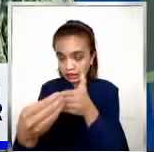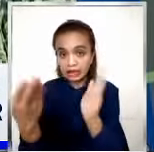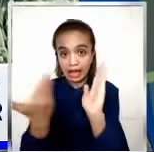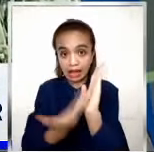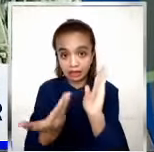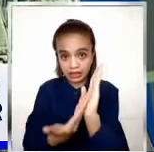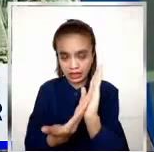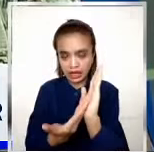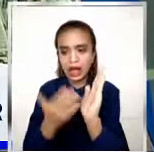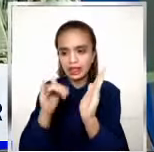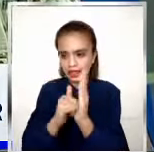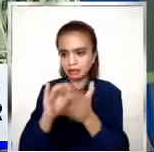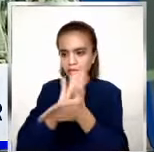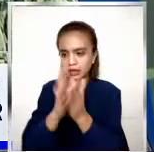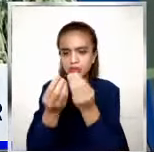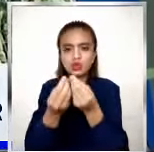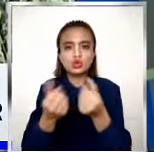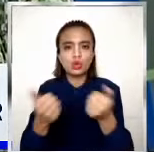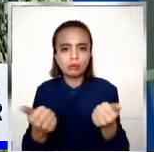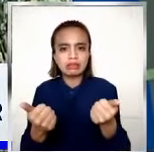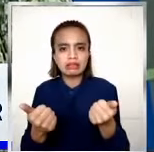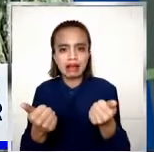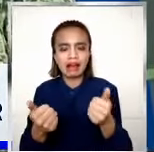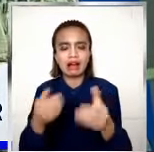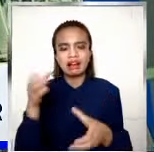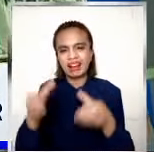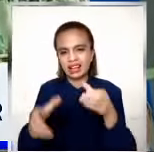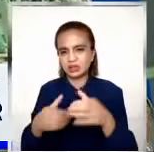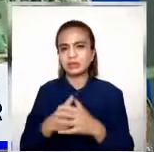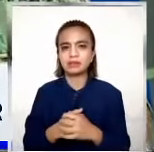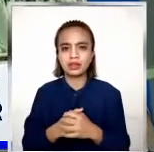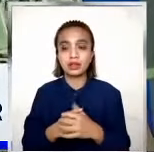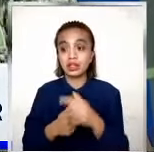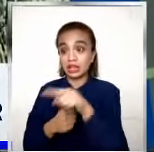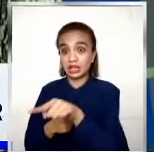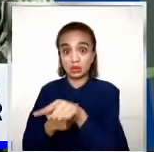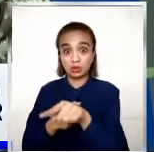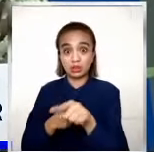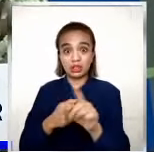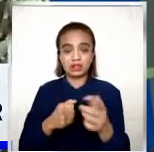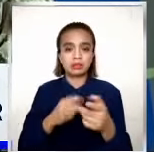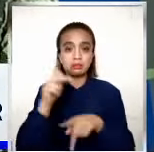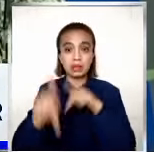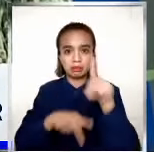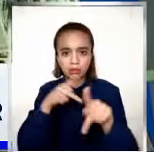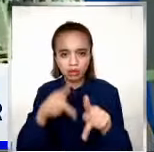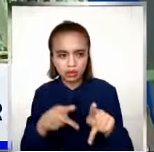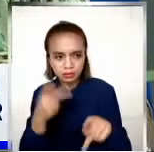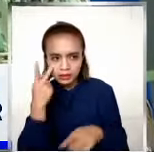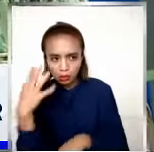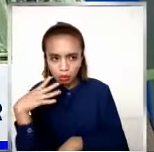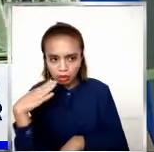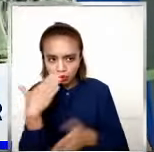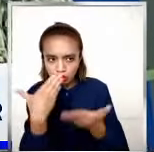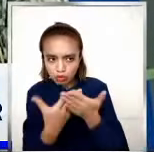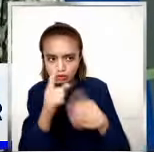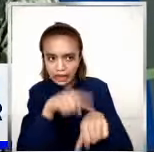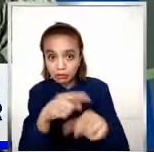ito. Etong mga taong ito ay kumukuha ng magandang tsansa para nang sa ganun eh, maisagawa nila